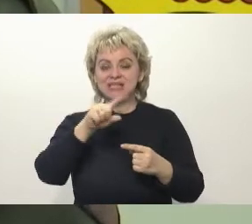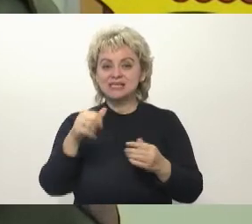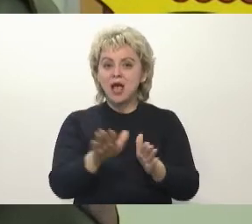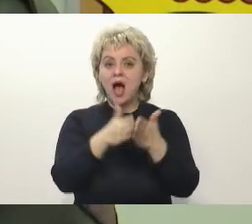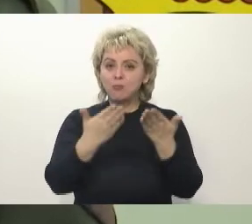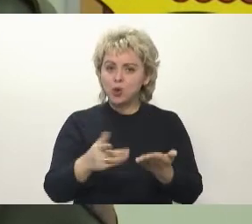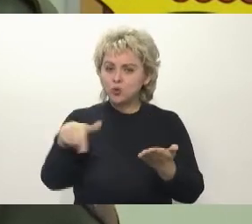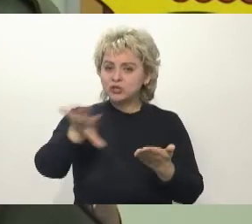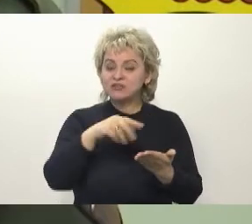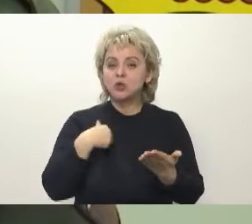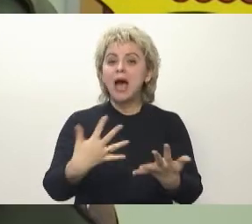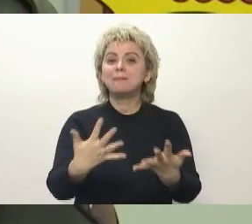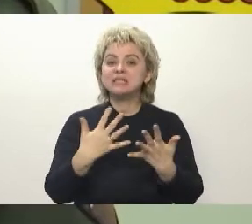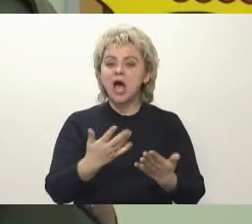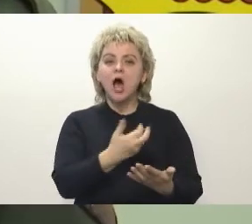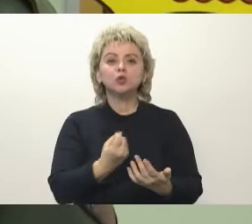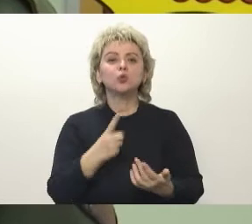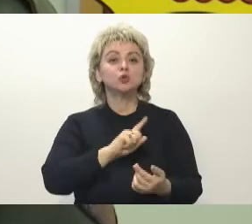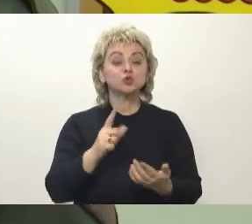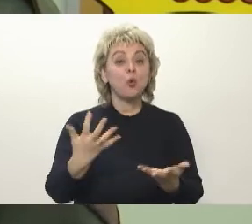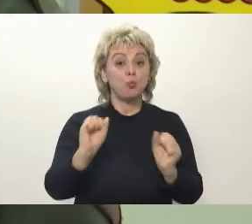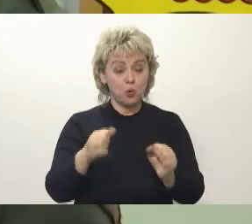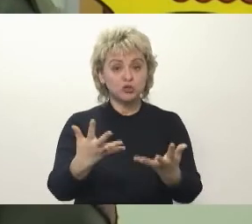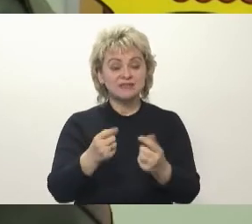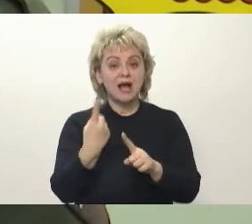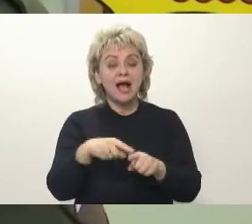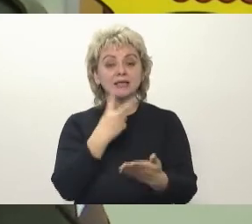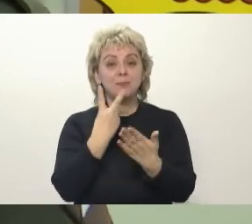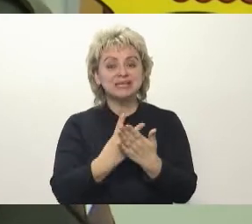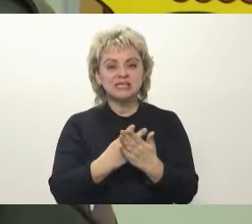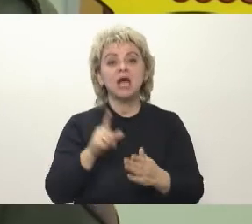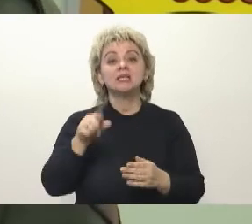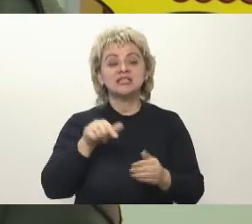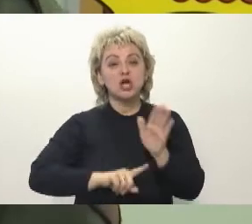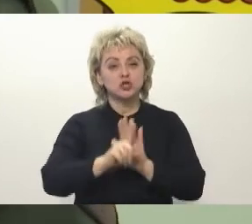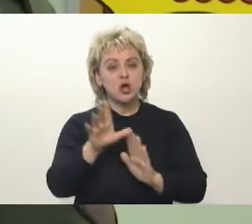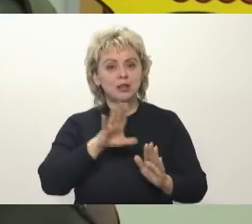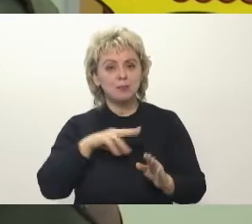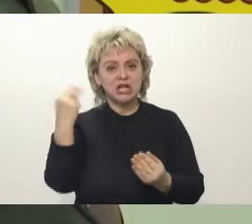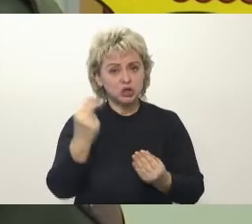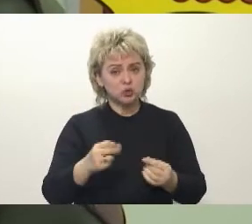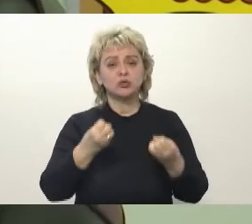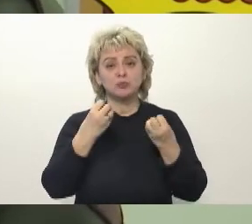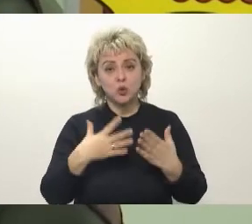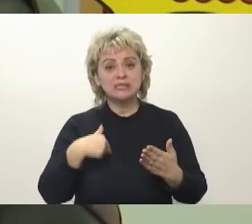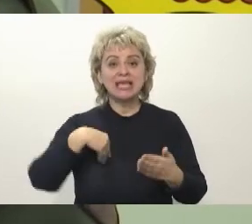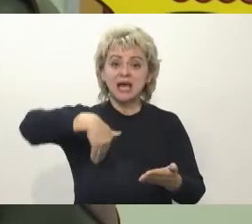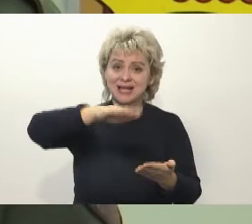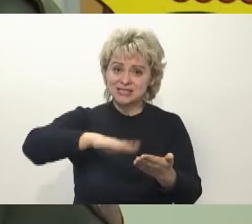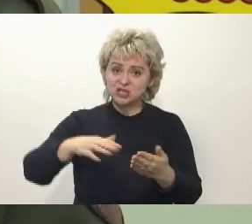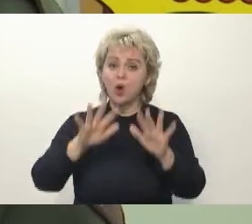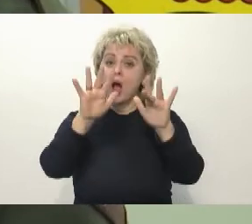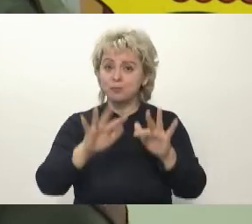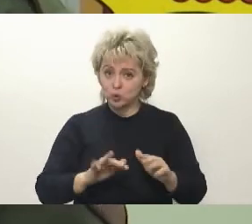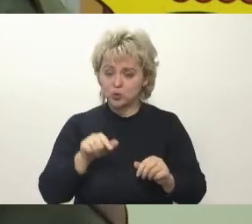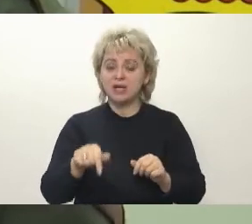альбомов. Я уже представлял, откуда что можно взять и как это представить. Разумеется, сначала были эскизы, я их разрисовывал на